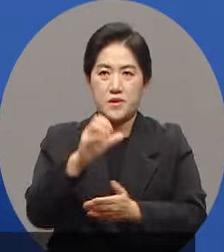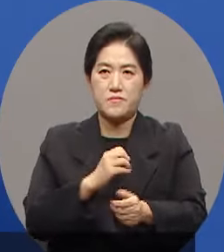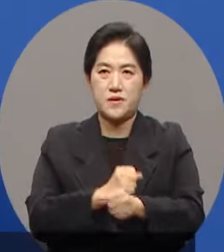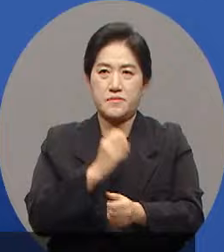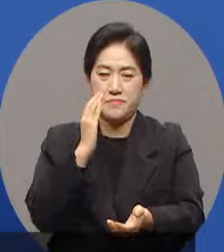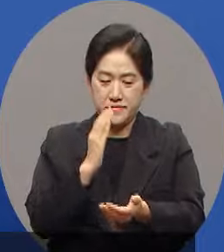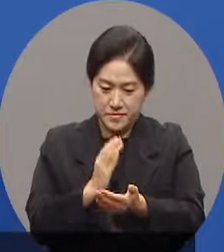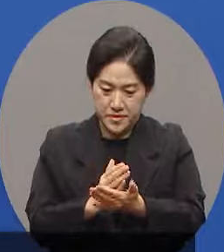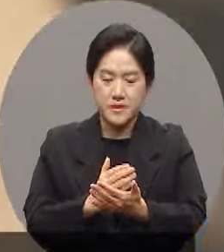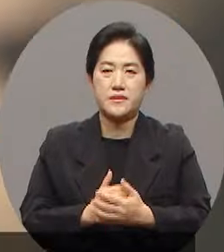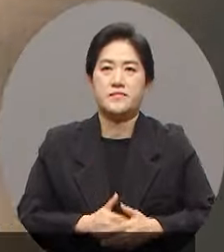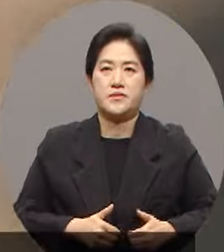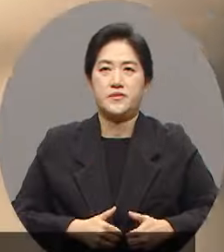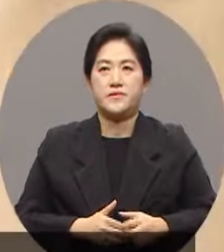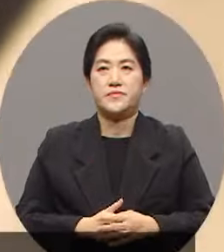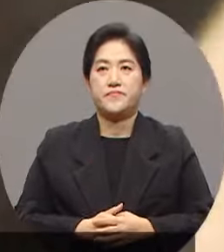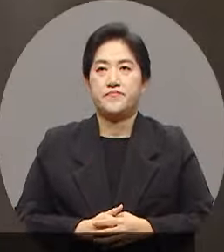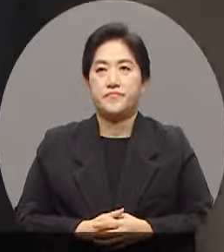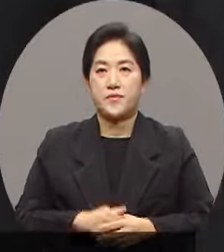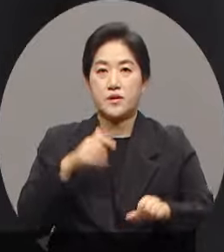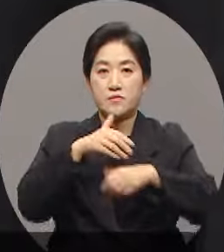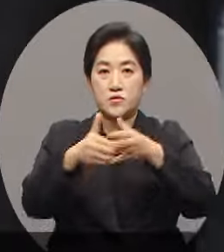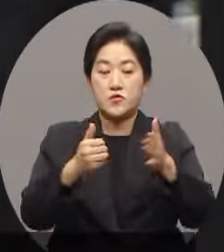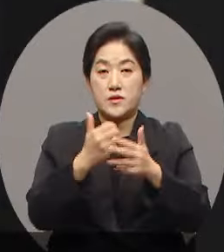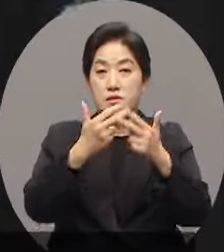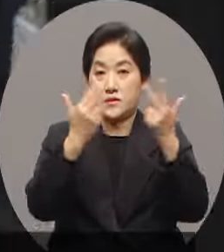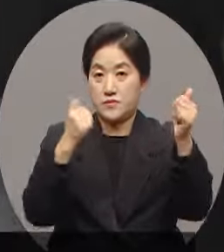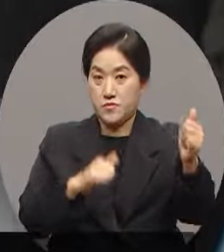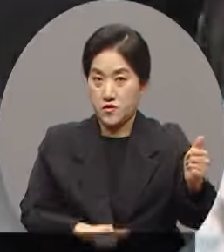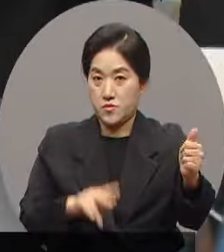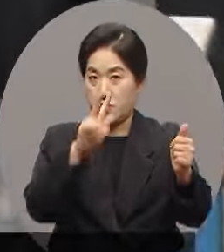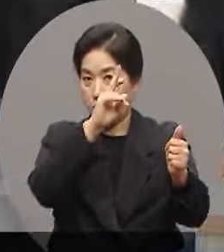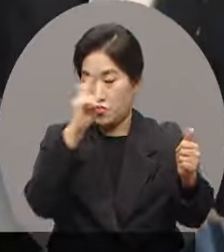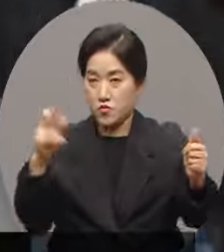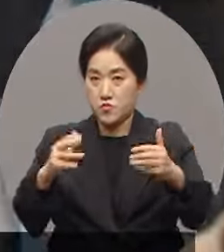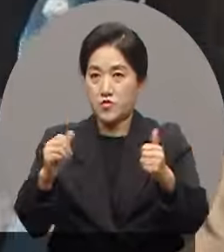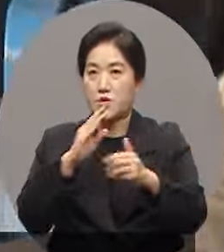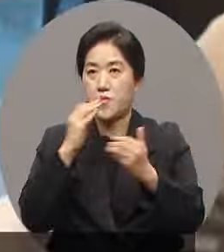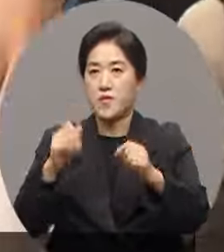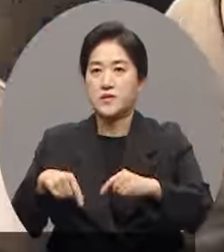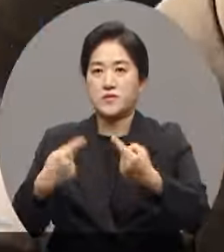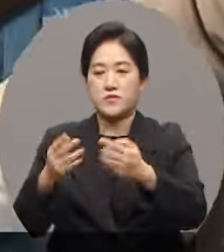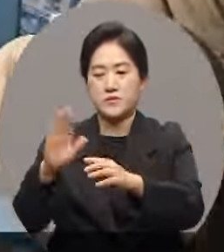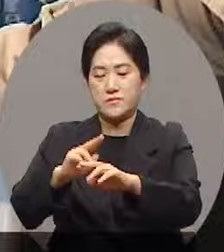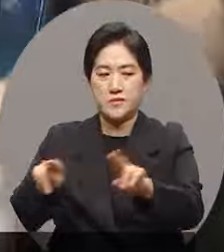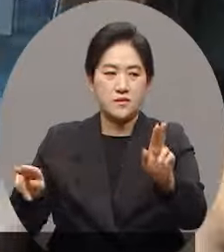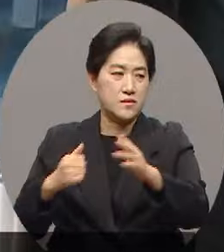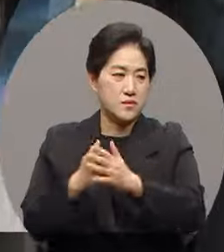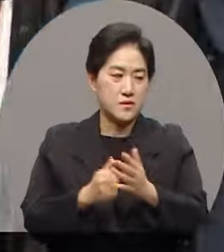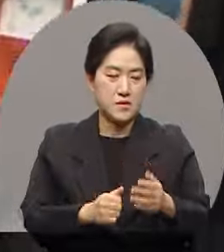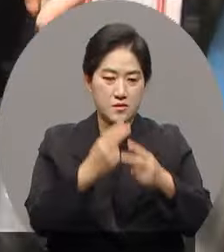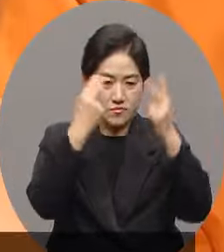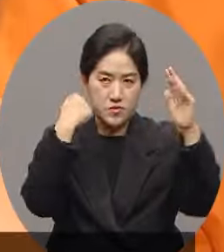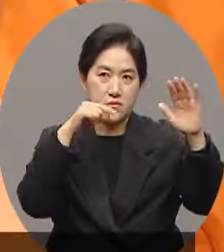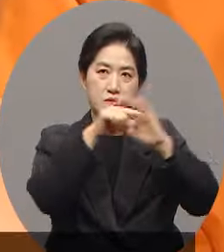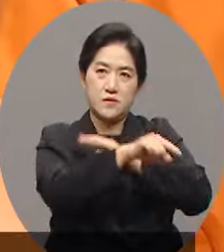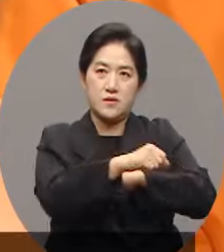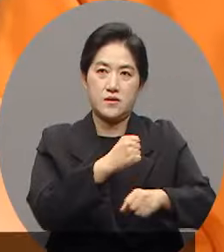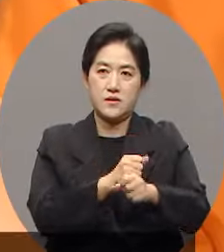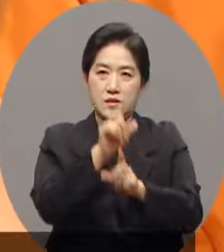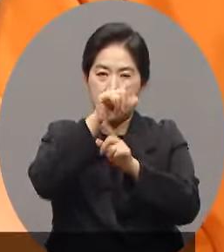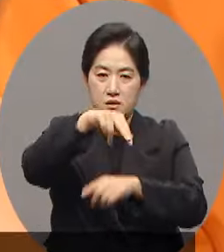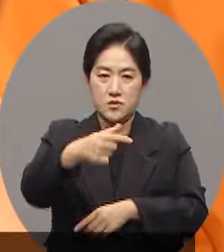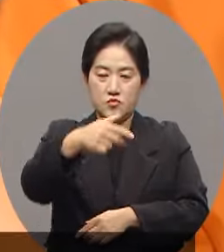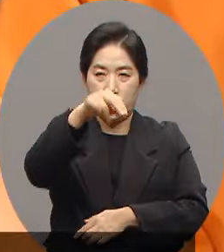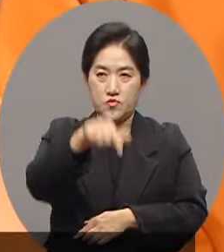안될것 같습니다. 민주당 이재명 대표도 오후 국회 본회의 참석을 취소하고 빈소로 향했으며,